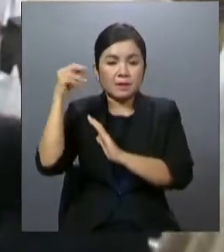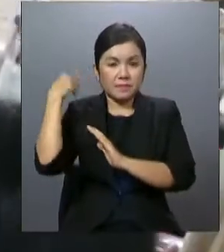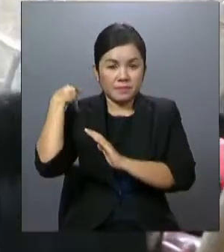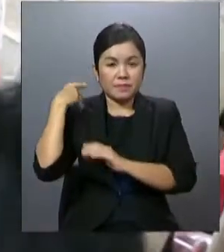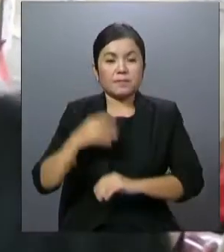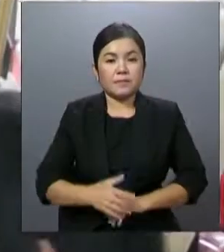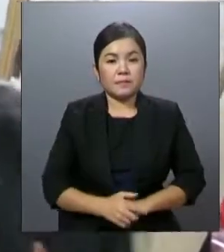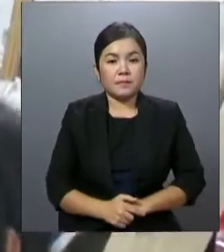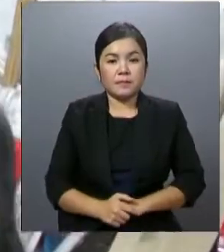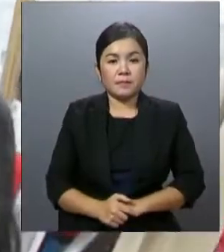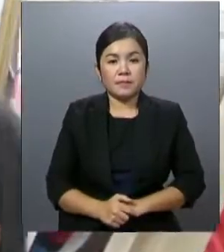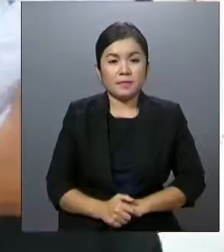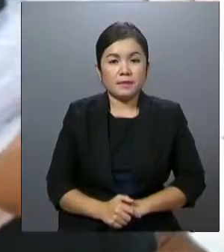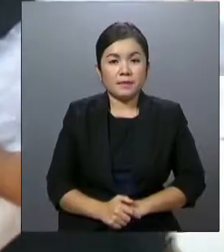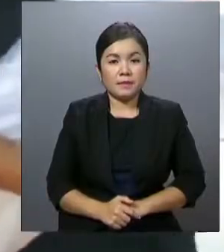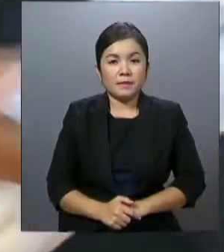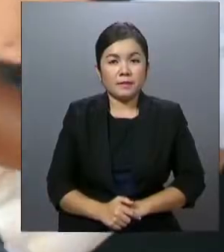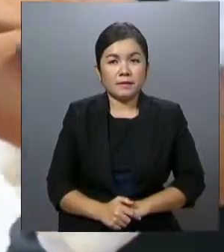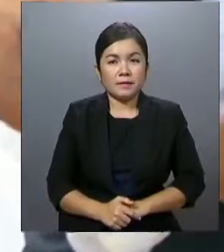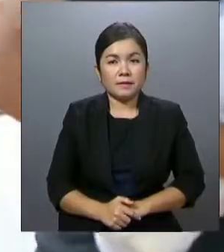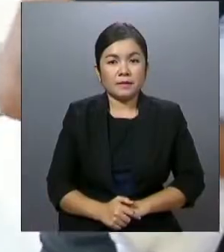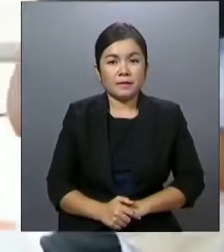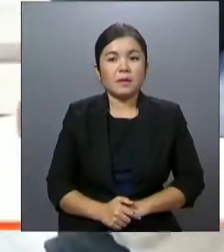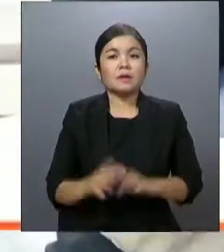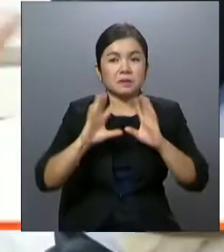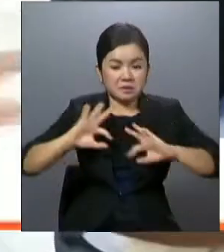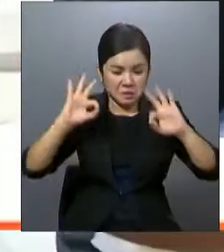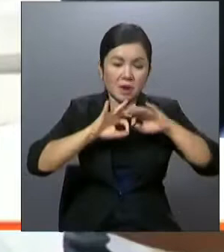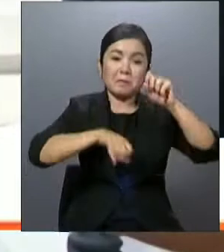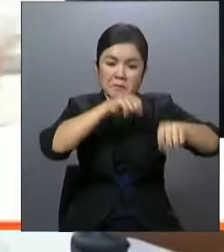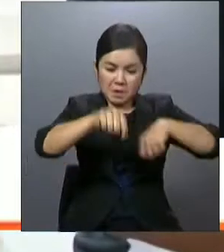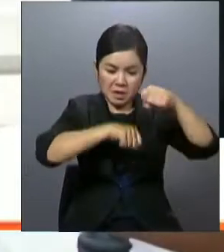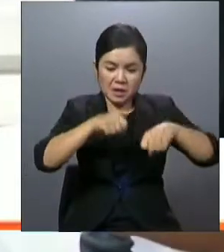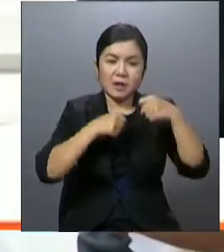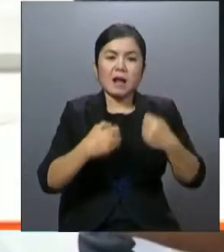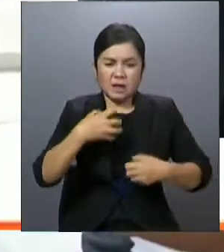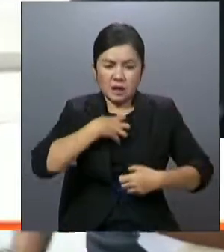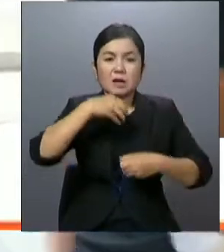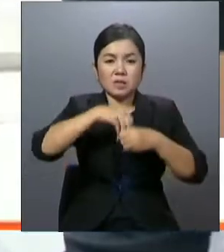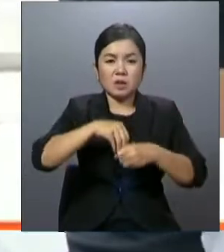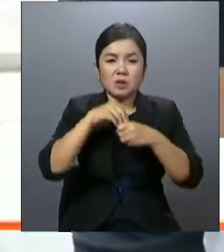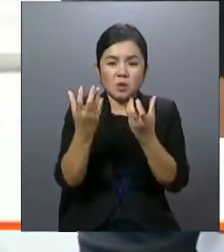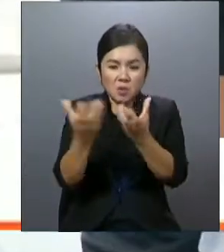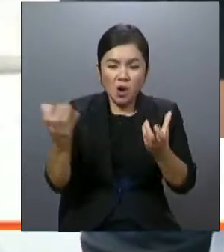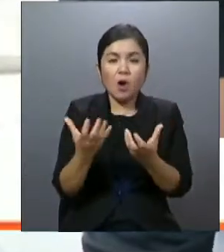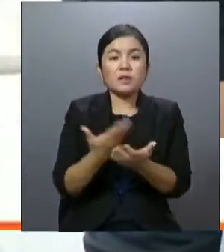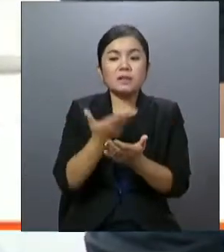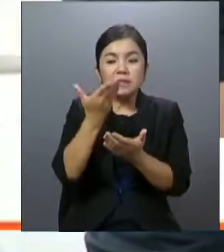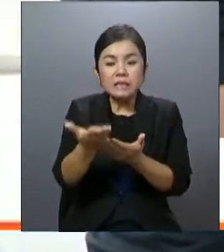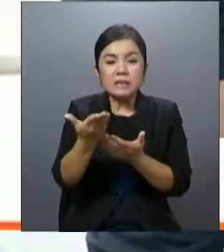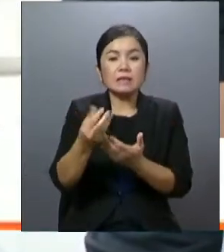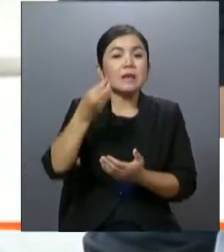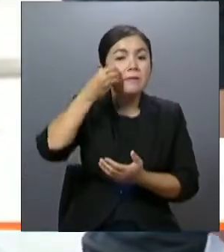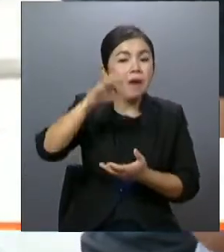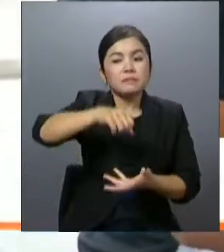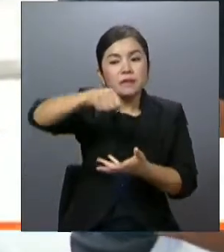เพราะว่าน่านเป็นเมืองน่านอยู่เป็นเมืองจักรยานแล้วก็น่านมีของฝากมีของกินมีทุกอย่างพร้อมเลยค่ะเป็นเมืองที่เงียบสงบทุกค